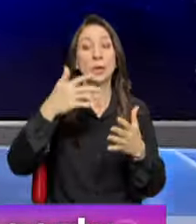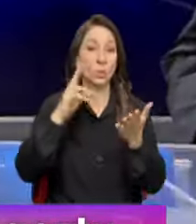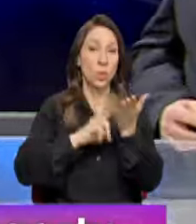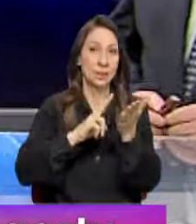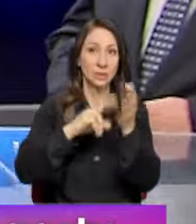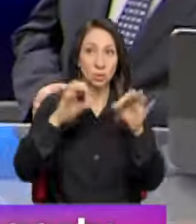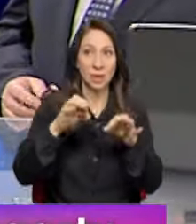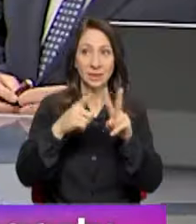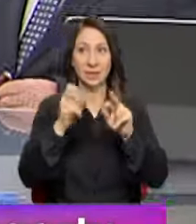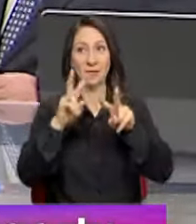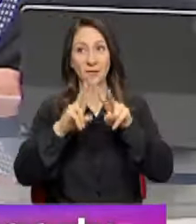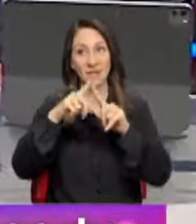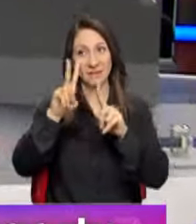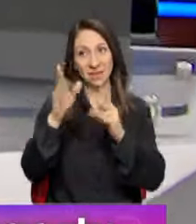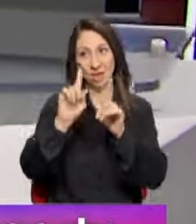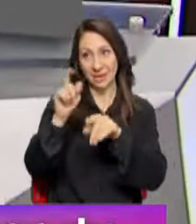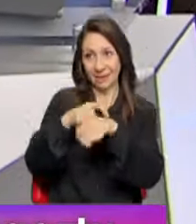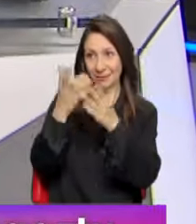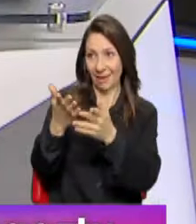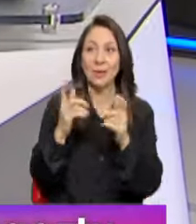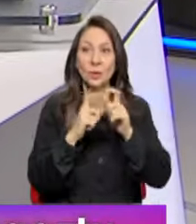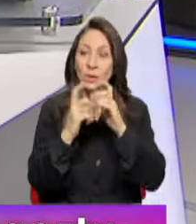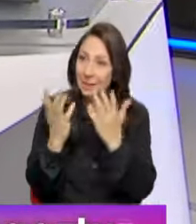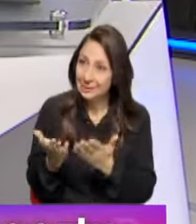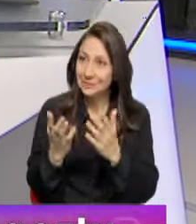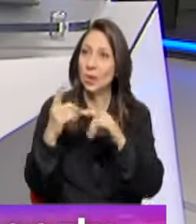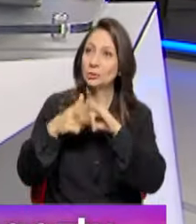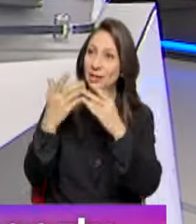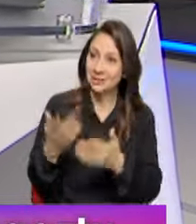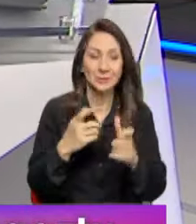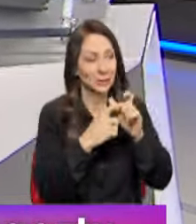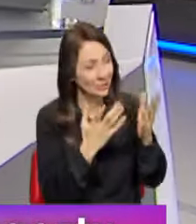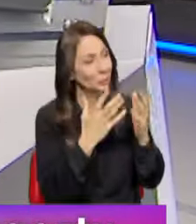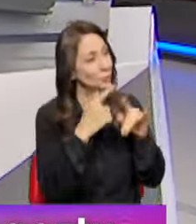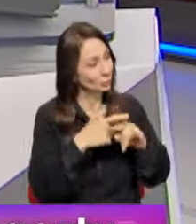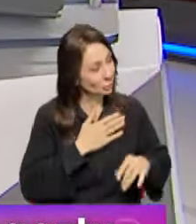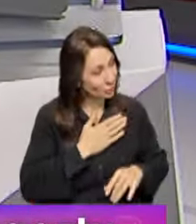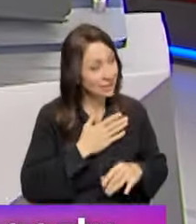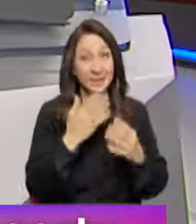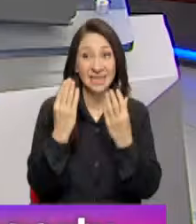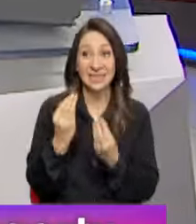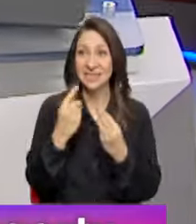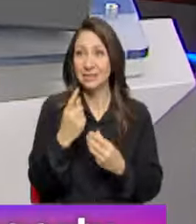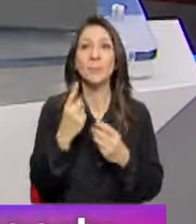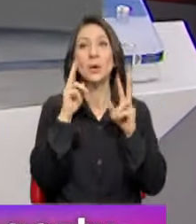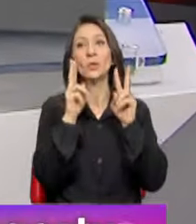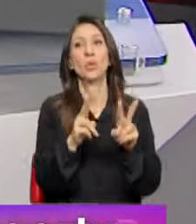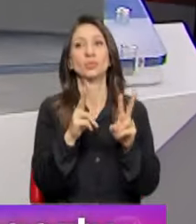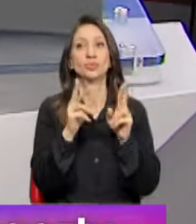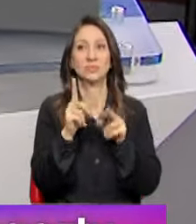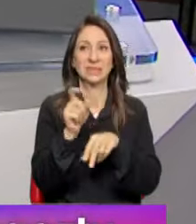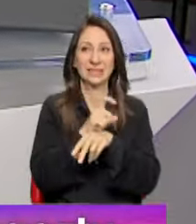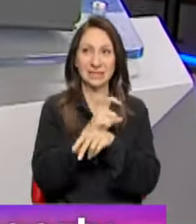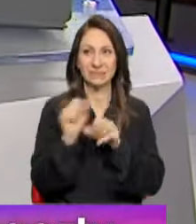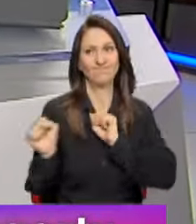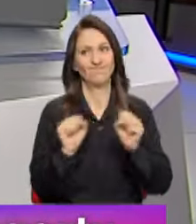şu anda nav ekranlarında Çalar Saat'te. Günaydın efendim. Günaydın. Hoş geldiniz. Hoş bulduk. Nasılsınız diyeyim ama gördüğüm kadarıyla